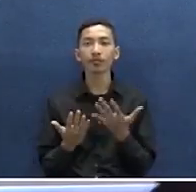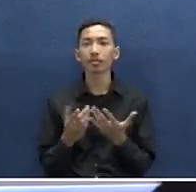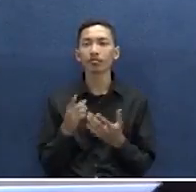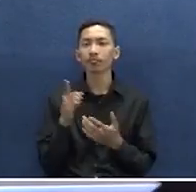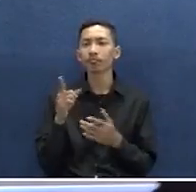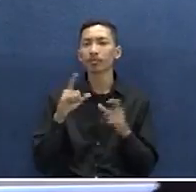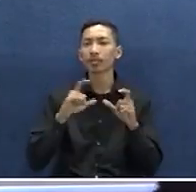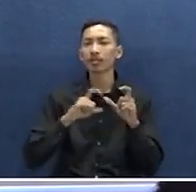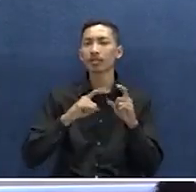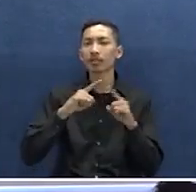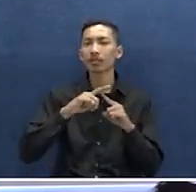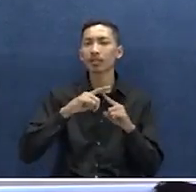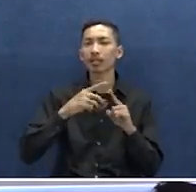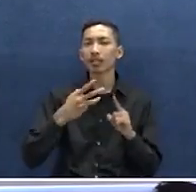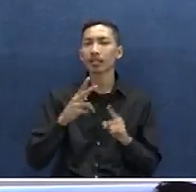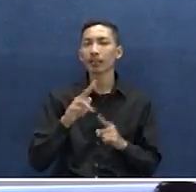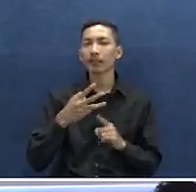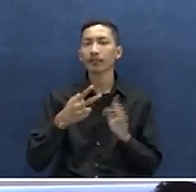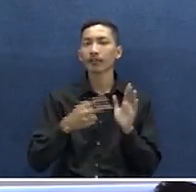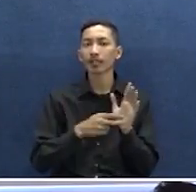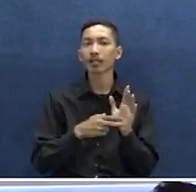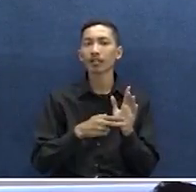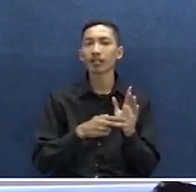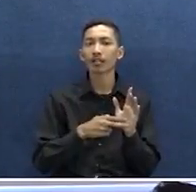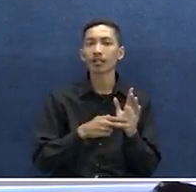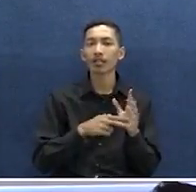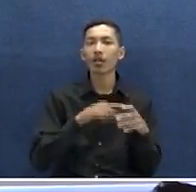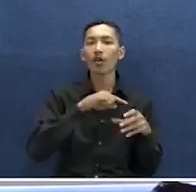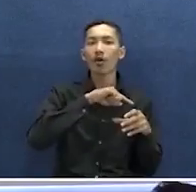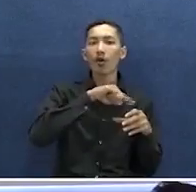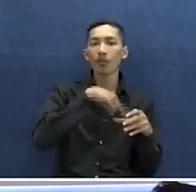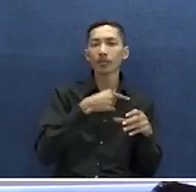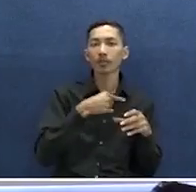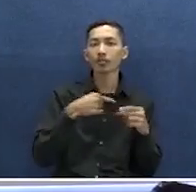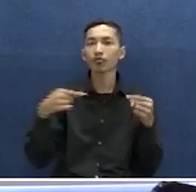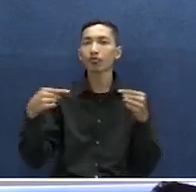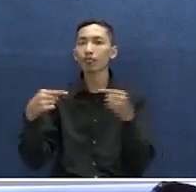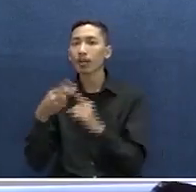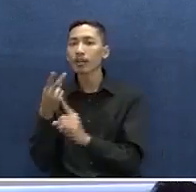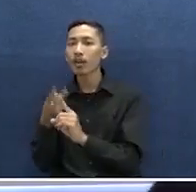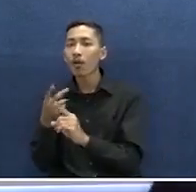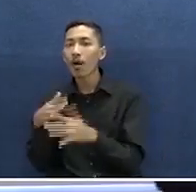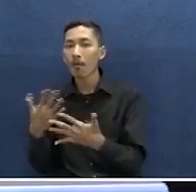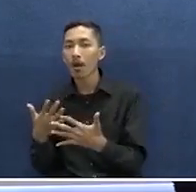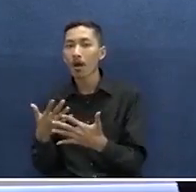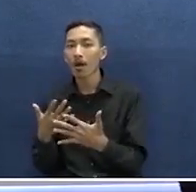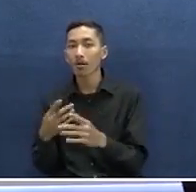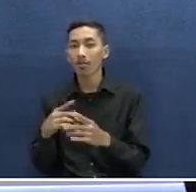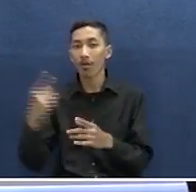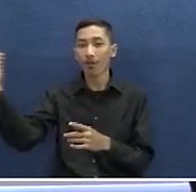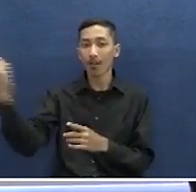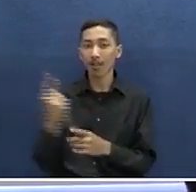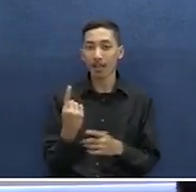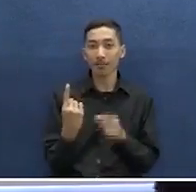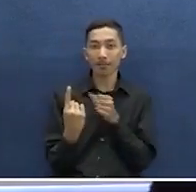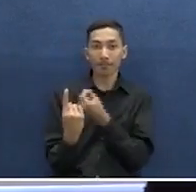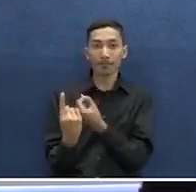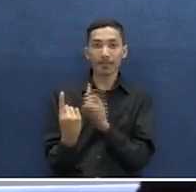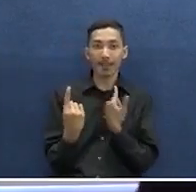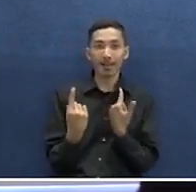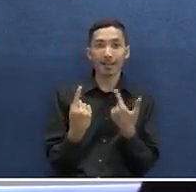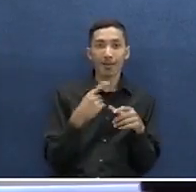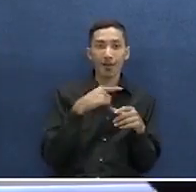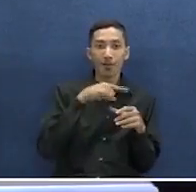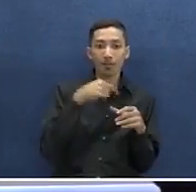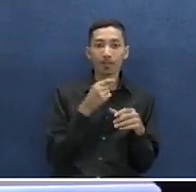Apa hubungan kopi dengan dakwah Apakah setiap yang pesen terus didakwahi ngapo Stefan gitu hahaha Ini bonusnya kalau mesin